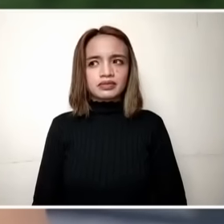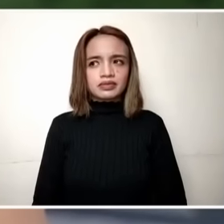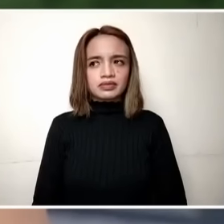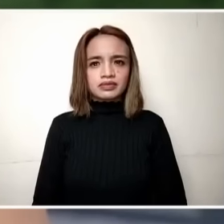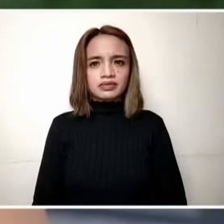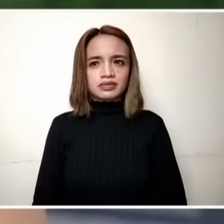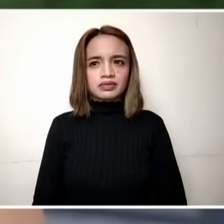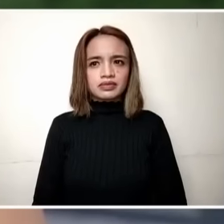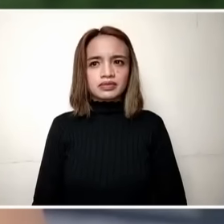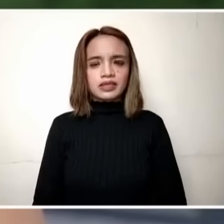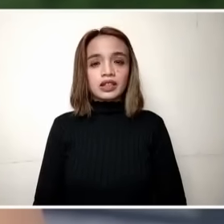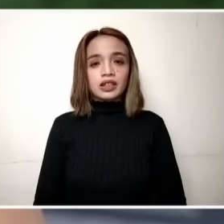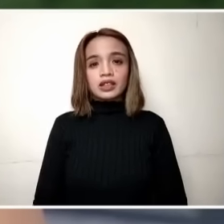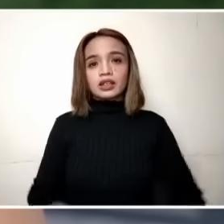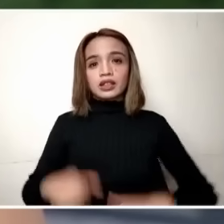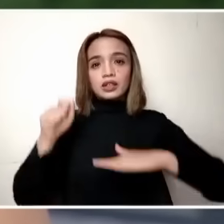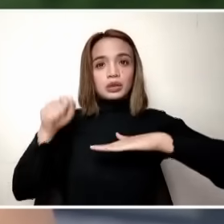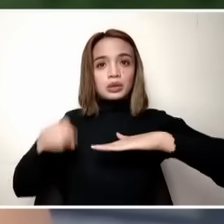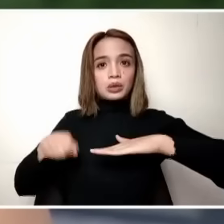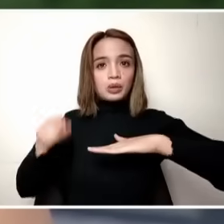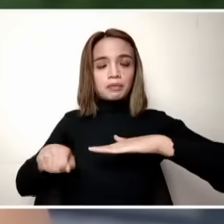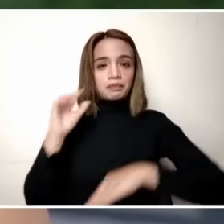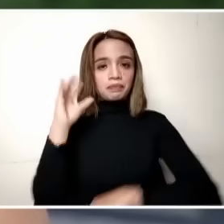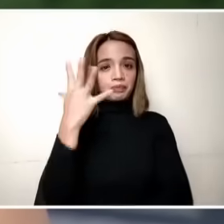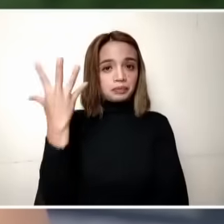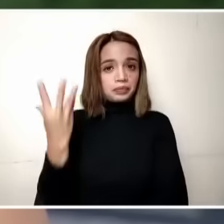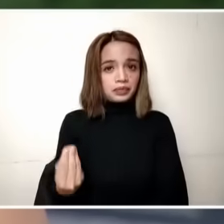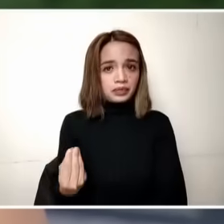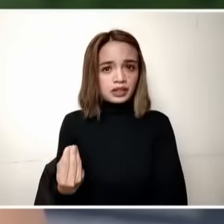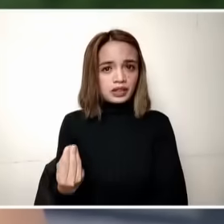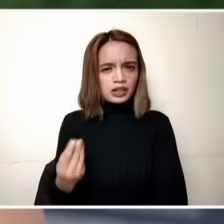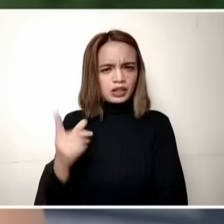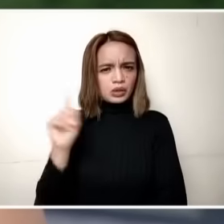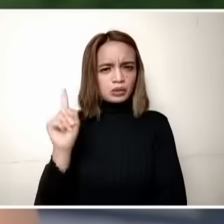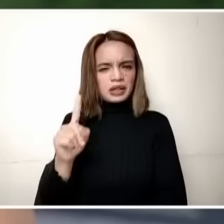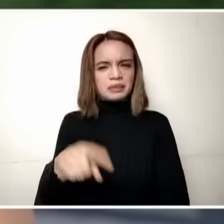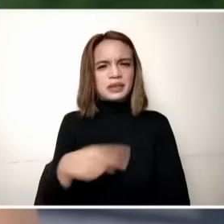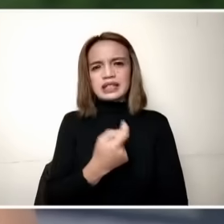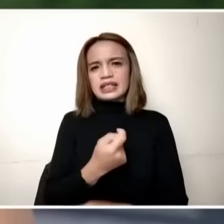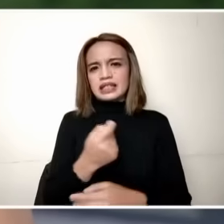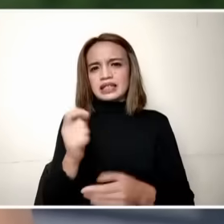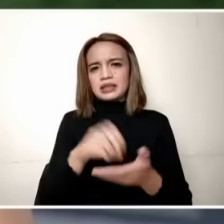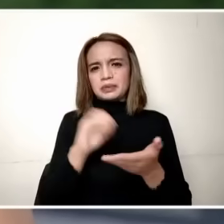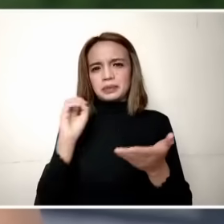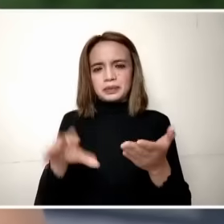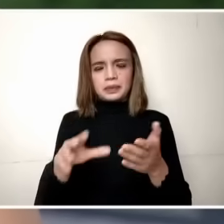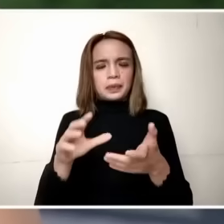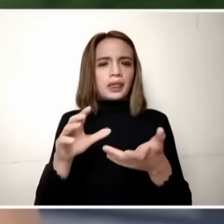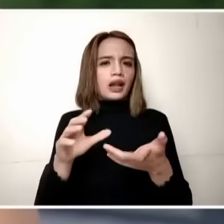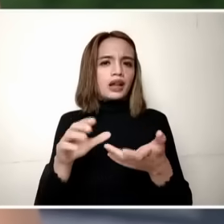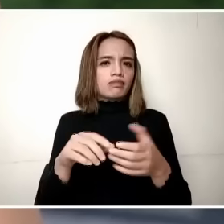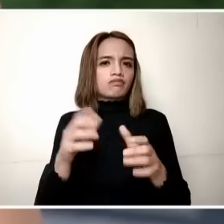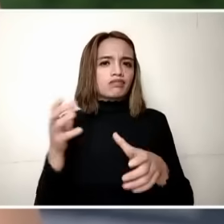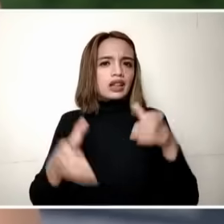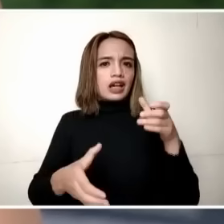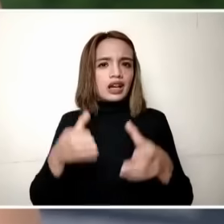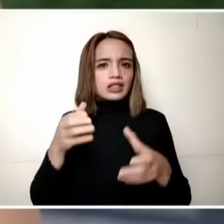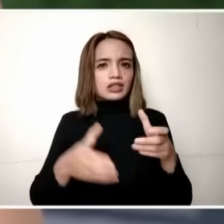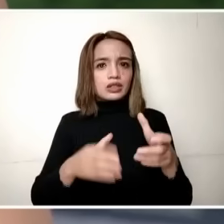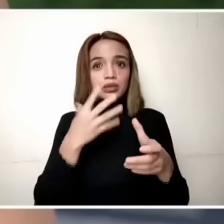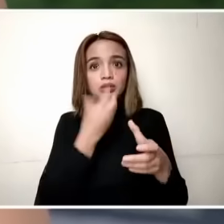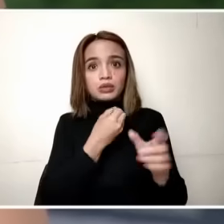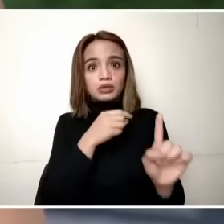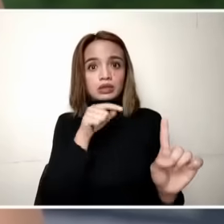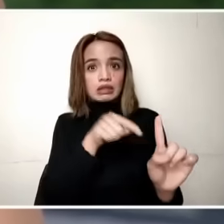Ibinasura ng korte sa Tanawan, Batangas ang kasong illegal possession of firearms and explosives laban sa isang